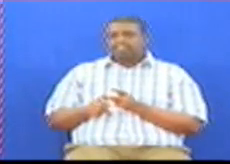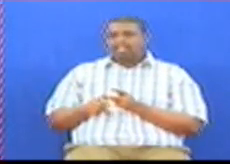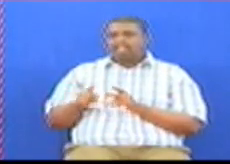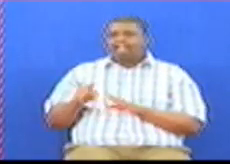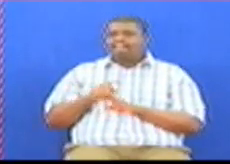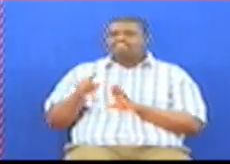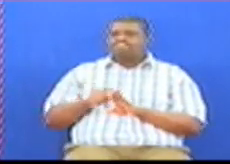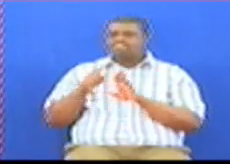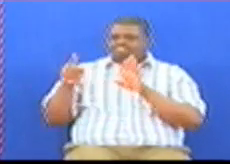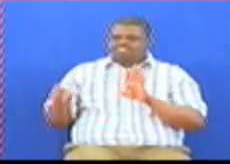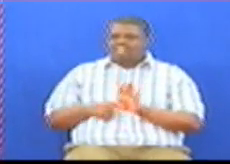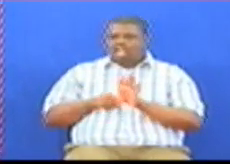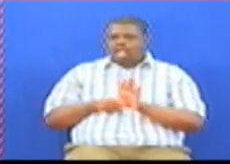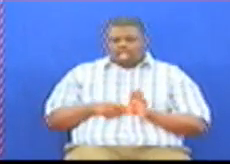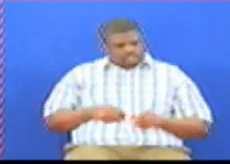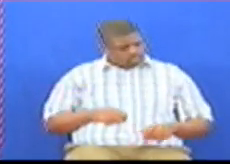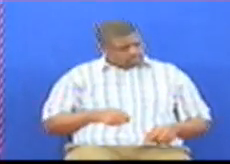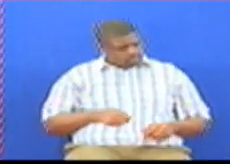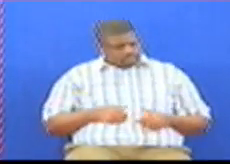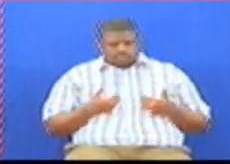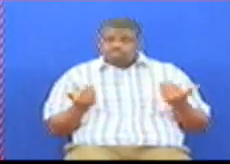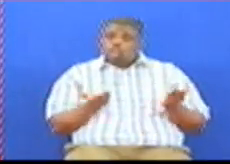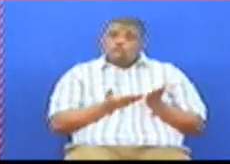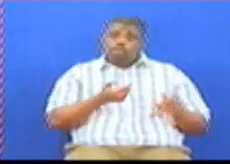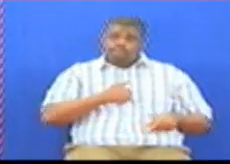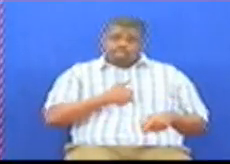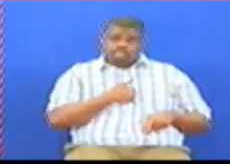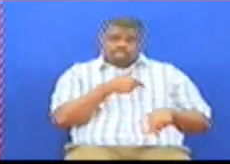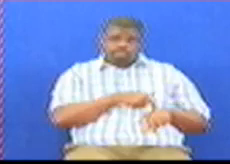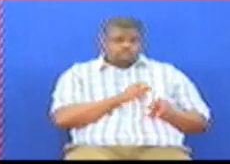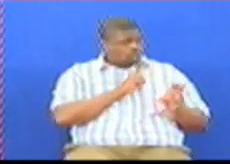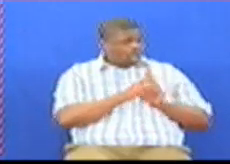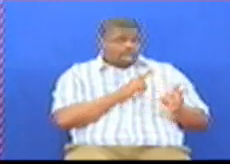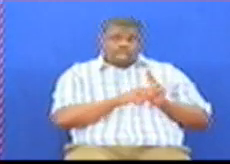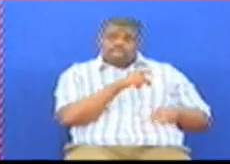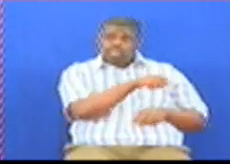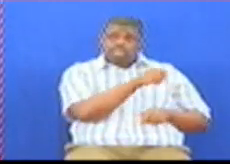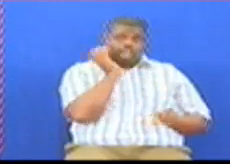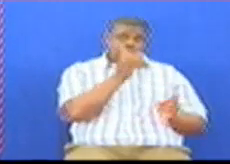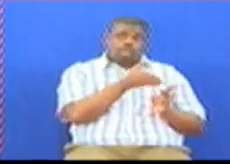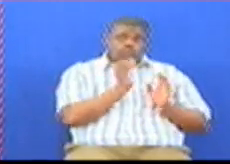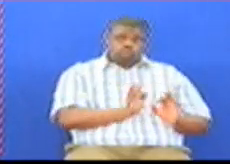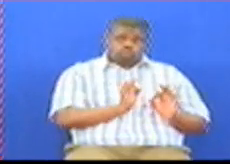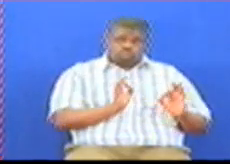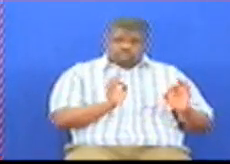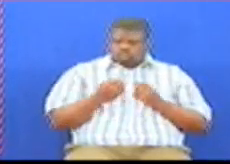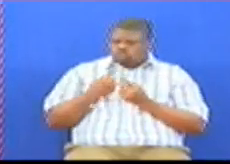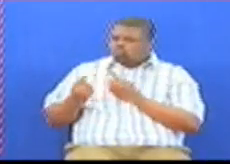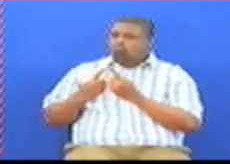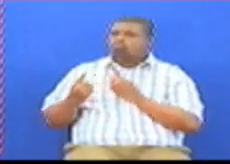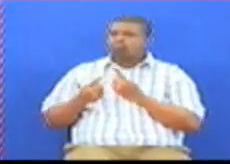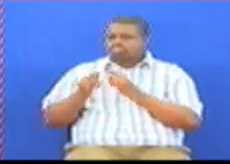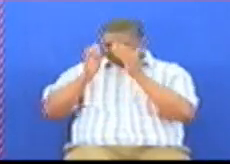Mashariki na Kati. Kwa hiyo niombe tu wakati tunajadili hilo kama Watanzania, kama tunania njema wote, tuzungumze tukijielekeza